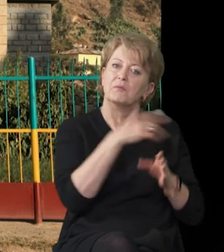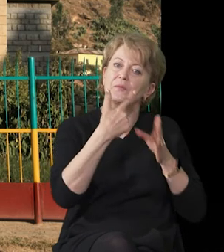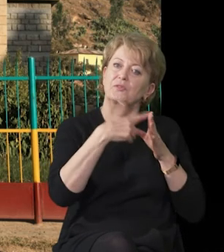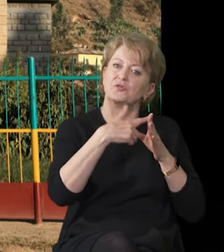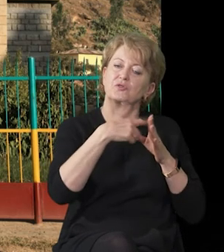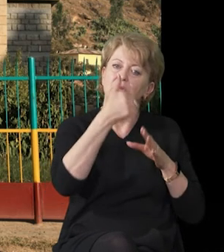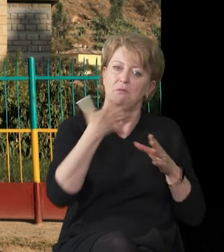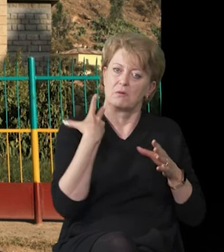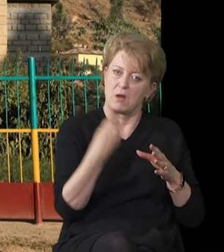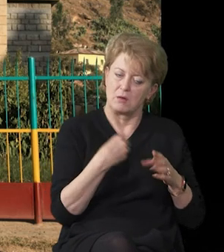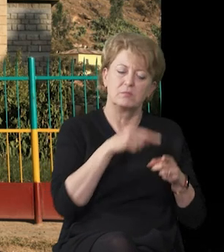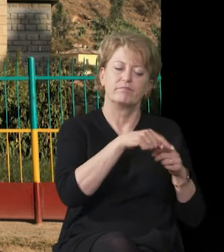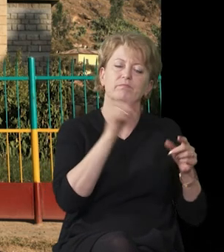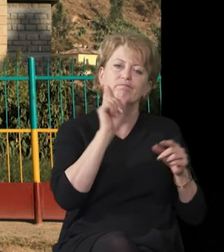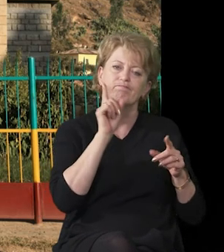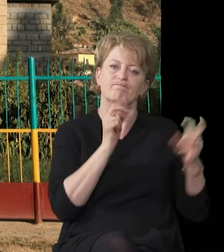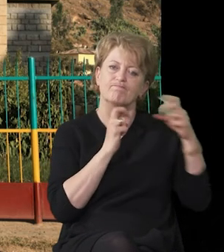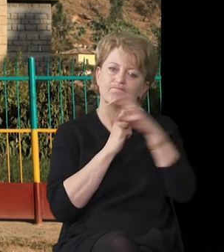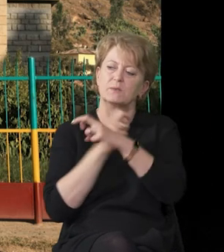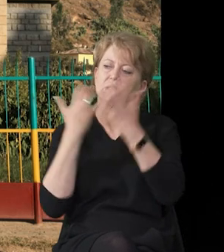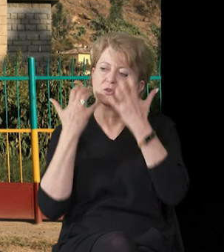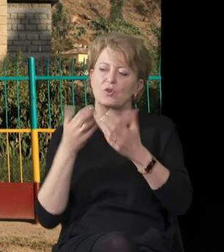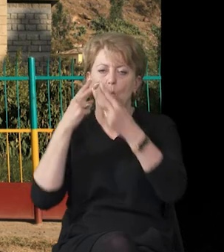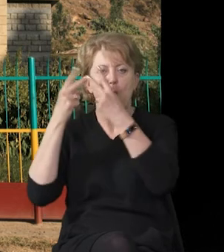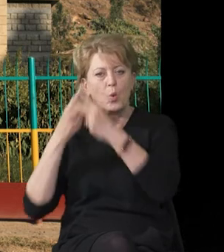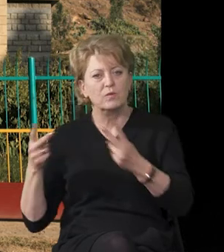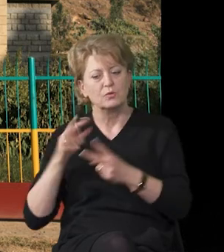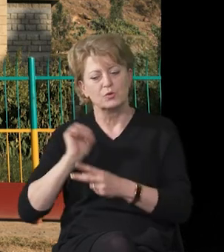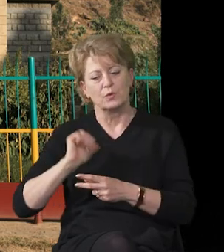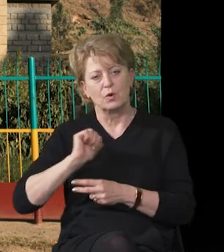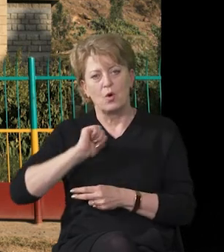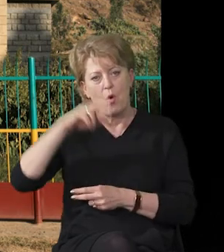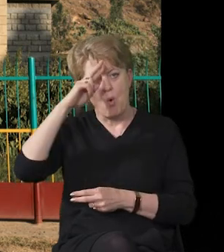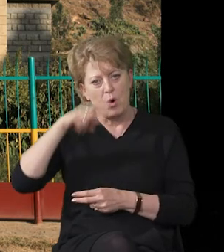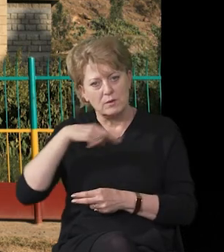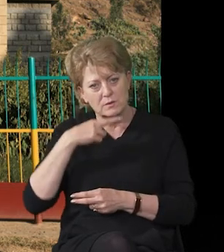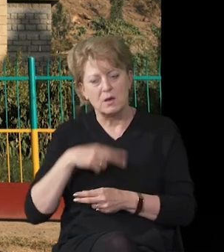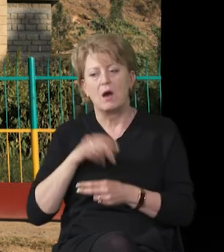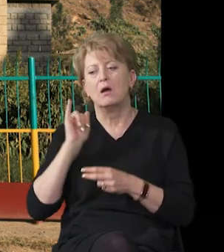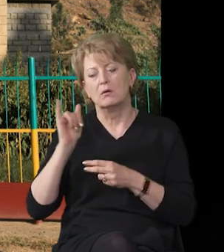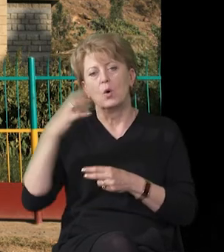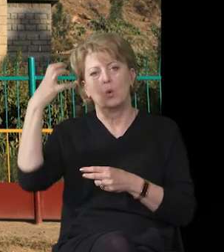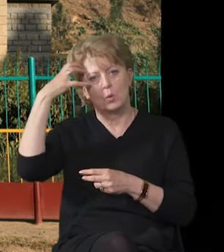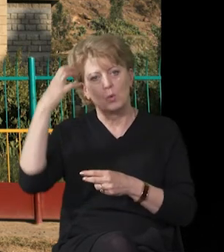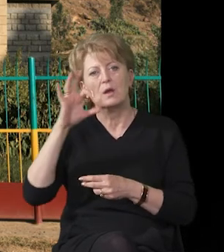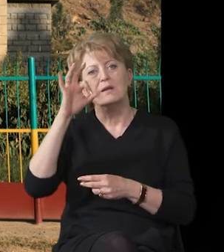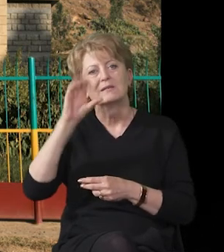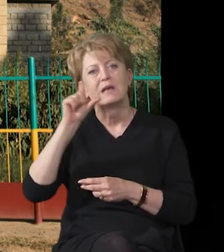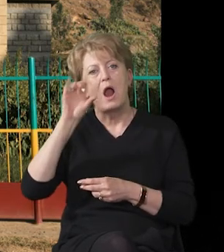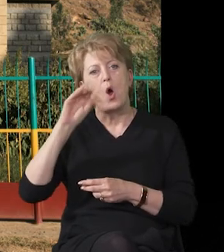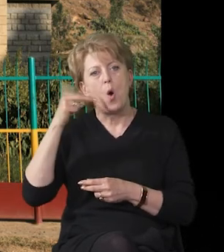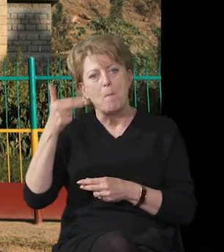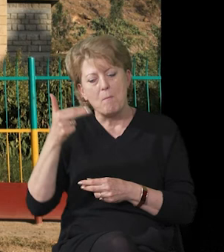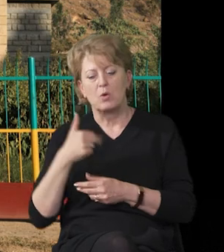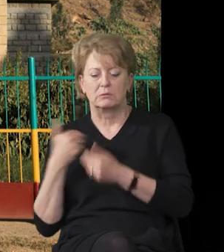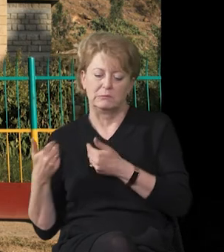czasach najazdów babilońskich i zburzenia świątyni, król Salomon wręczył arkę swojemu synowi,